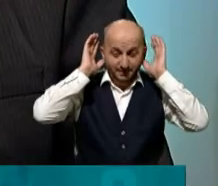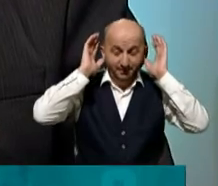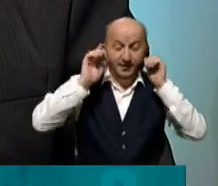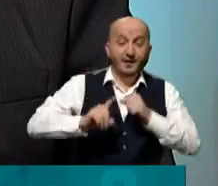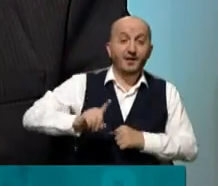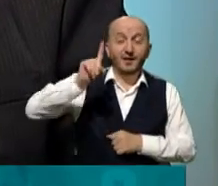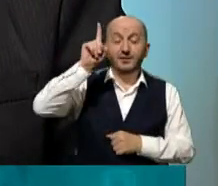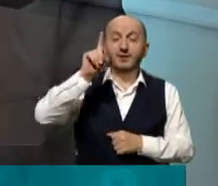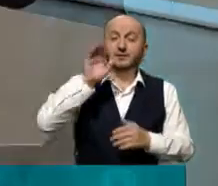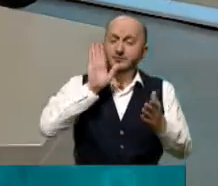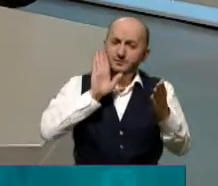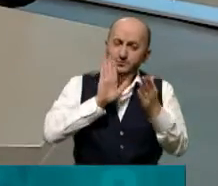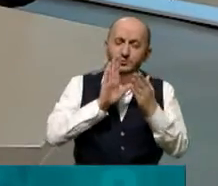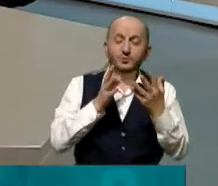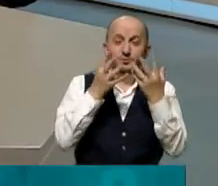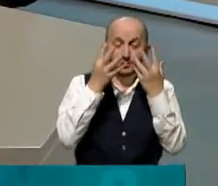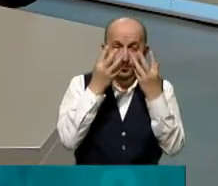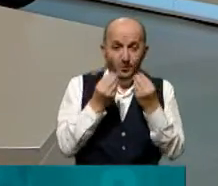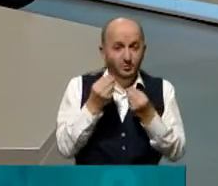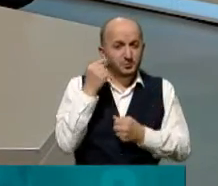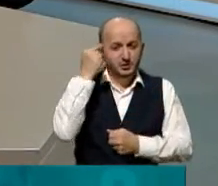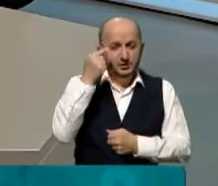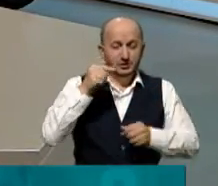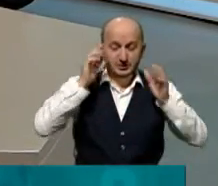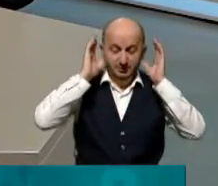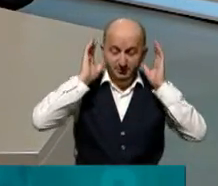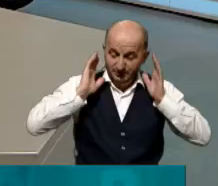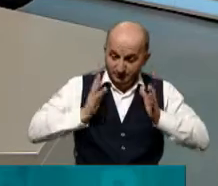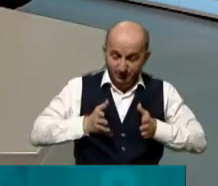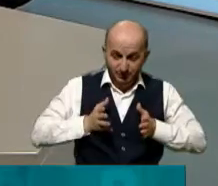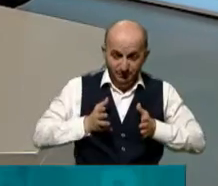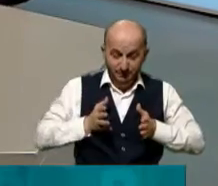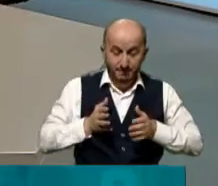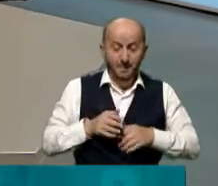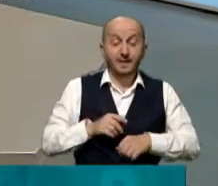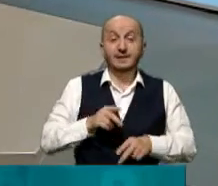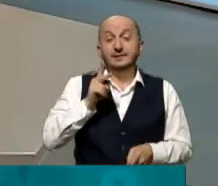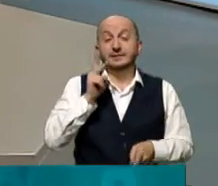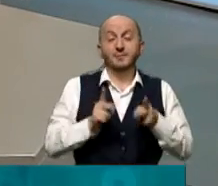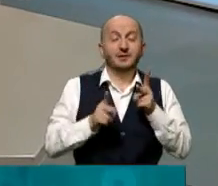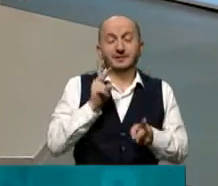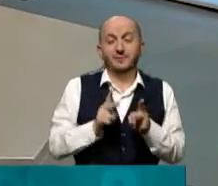Allah'ın huzurunda olduğumuzun bilinciyle namaz kılmalıyız. Zaman zaman